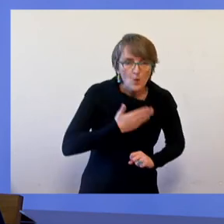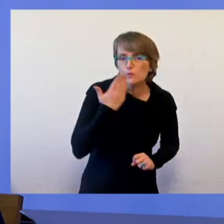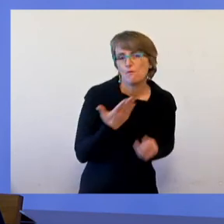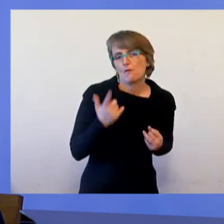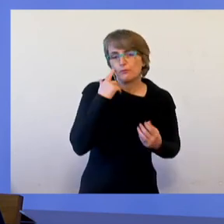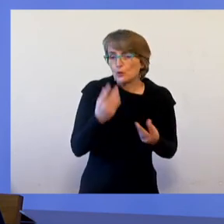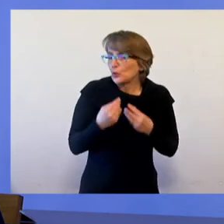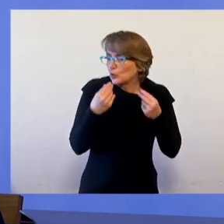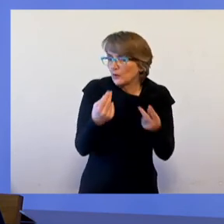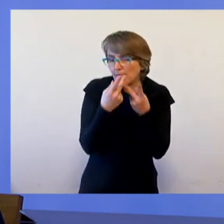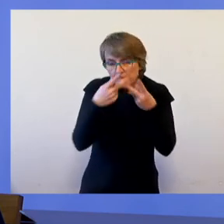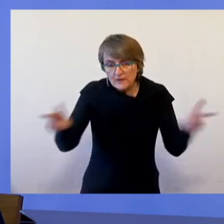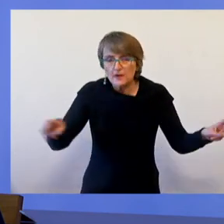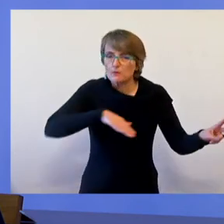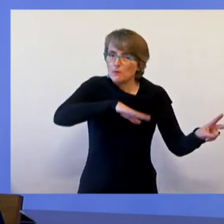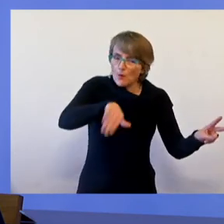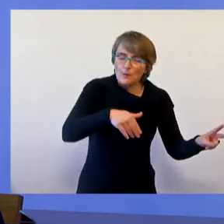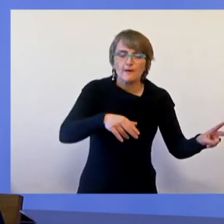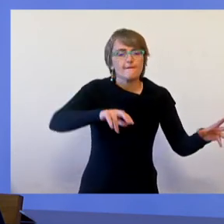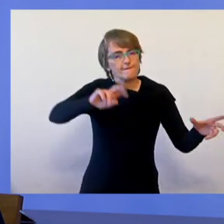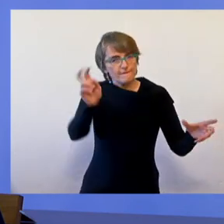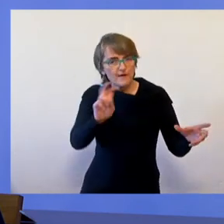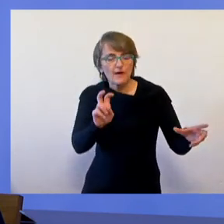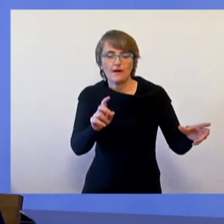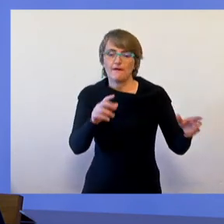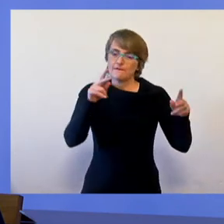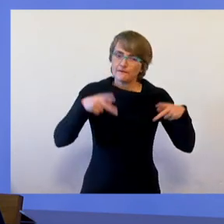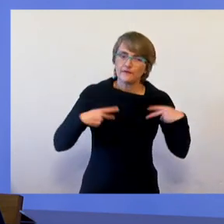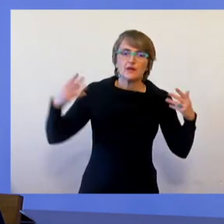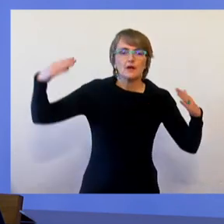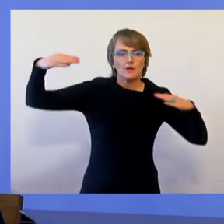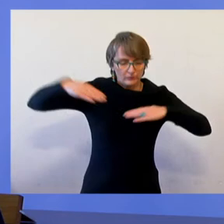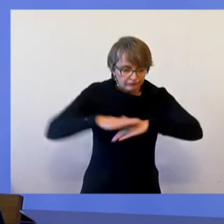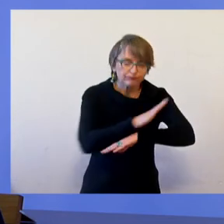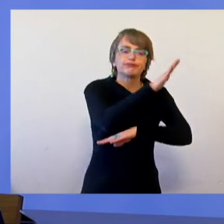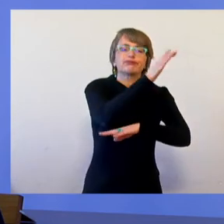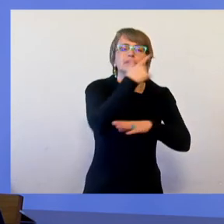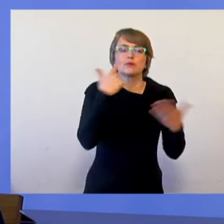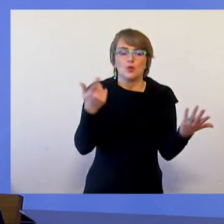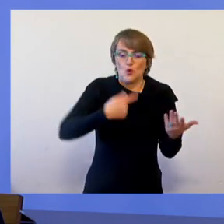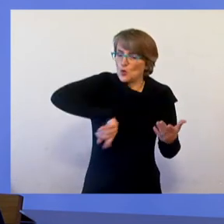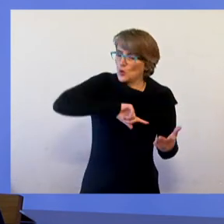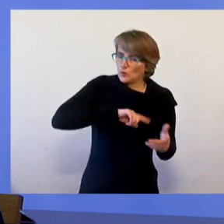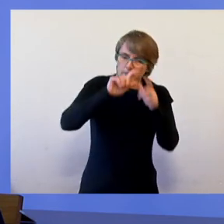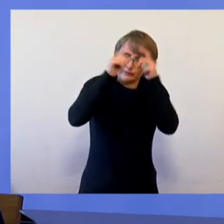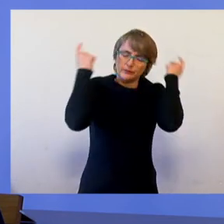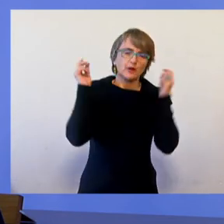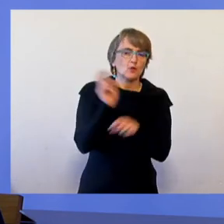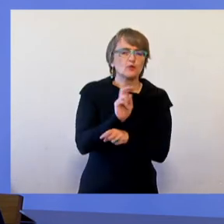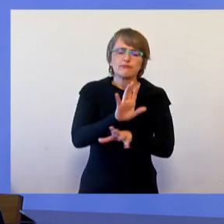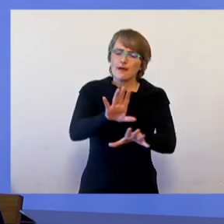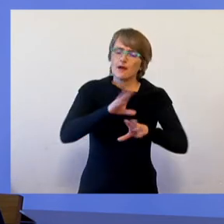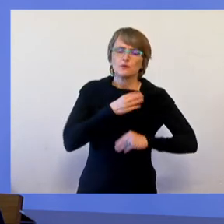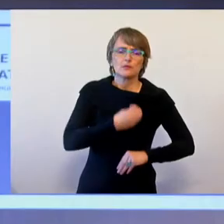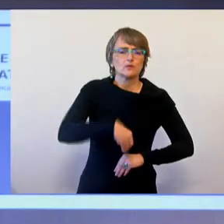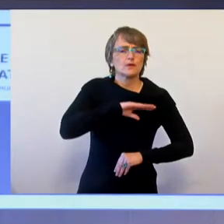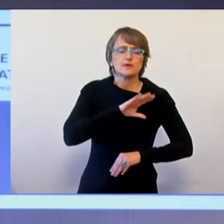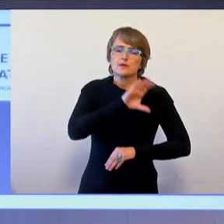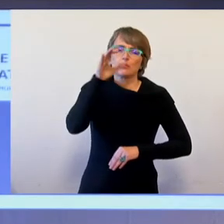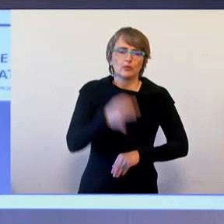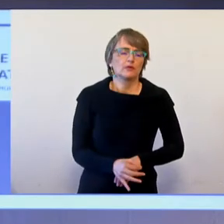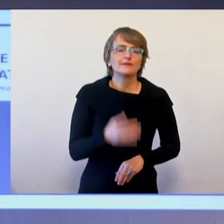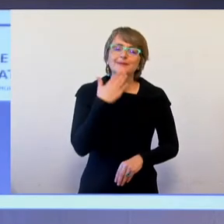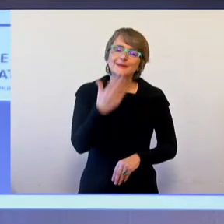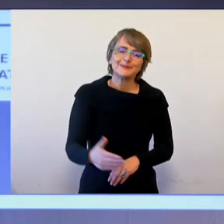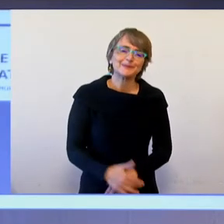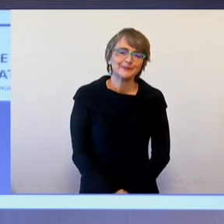pour faire de Montpellier une ville écologiste, une ville résiliente. Et en tant qu'écologiste, nous l'assumons pleinement. Je vous remercie. Merci